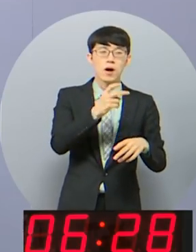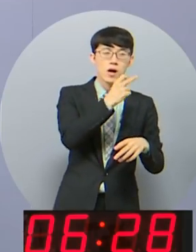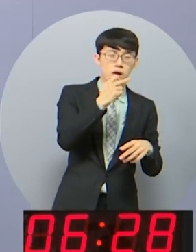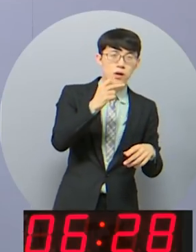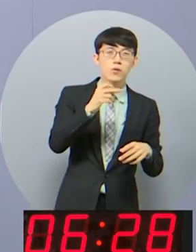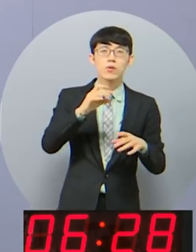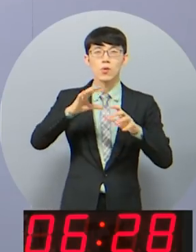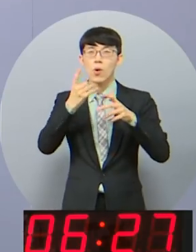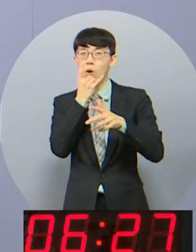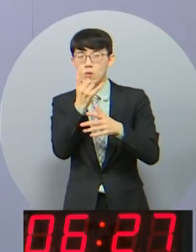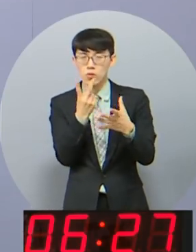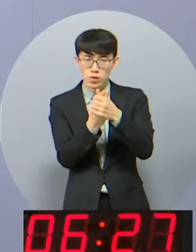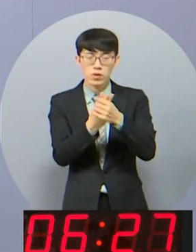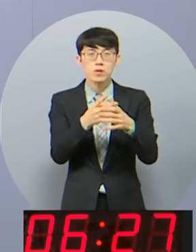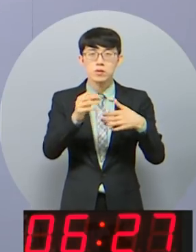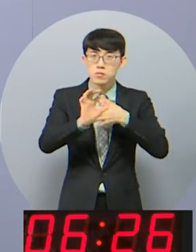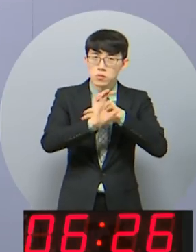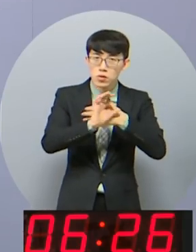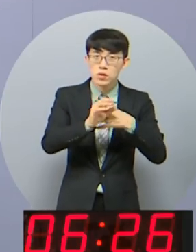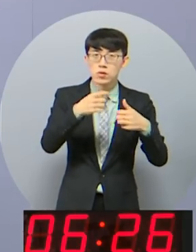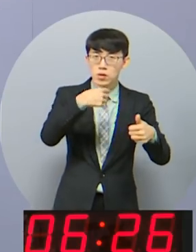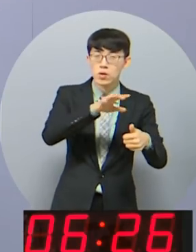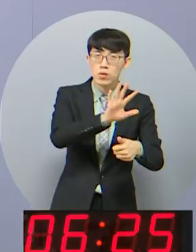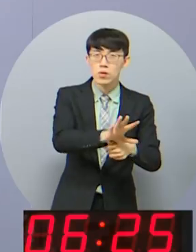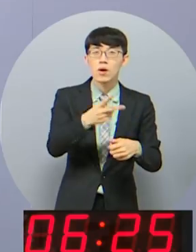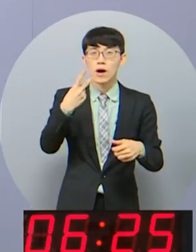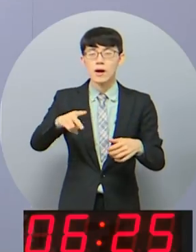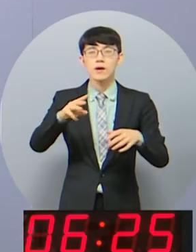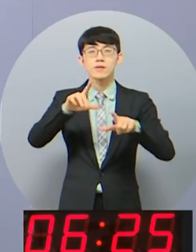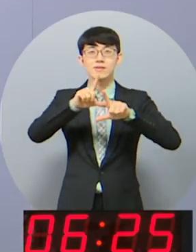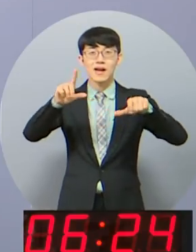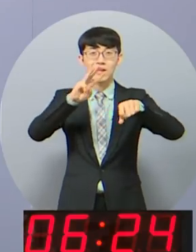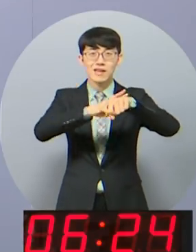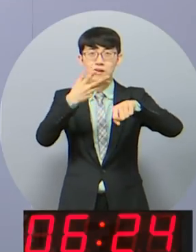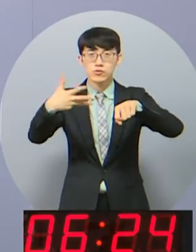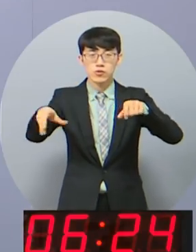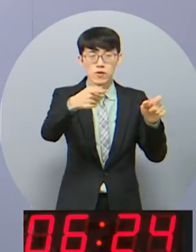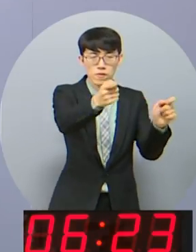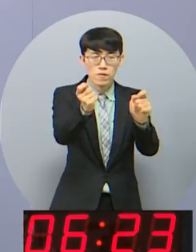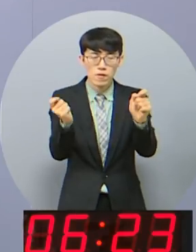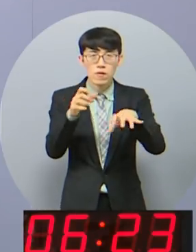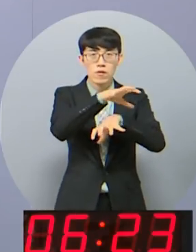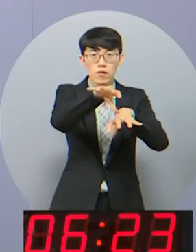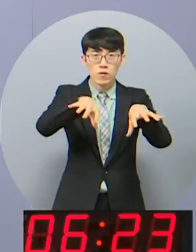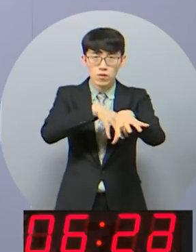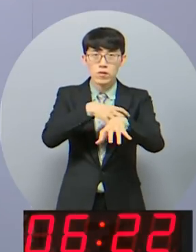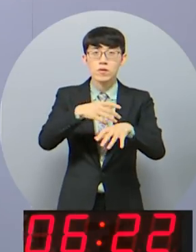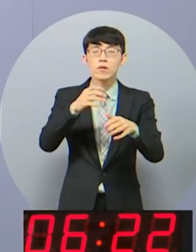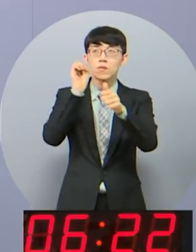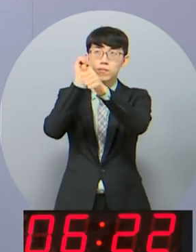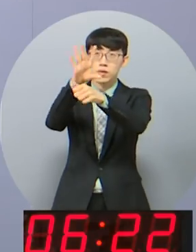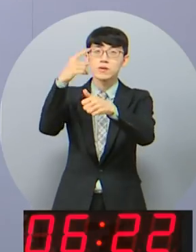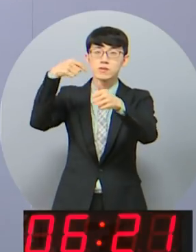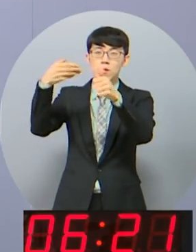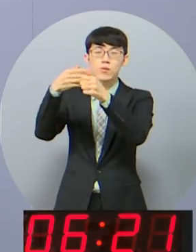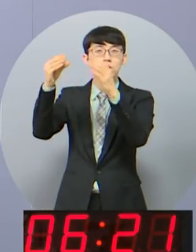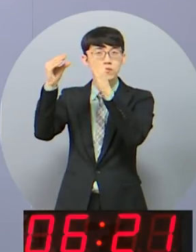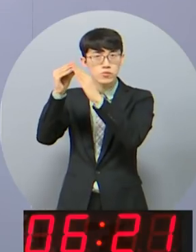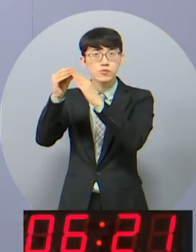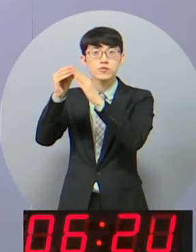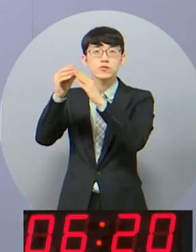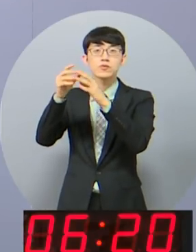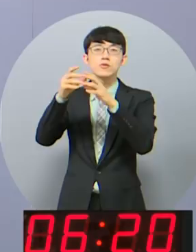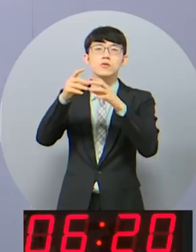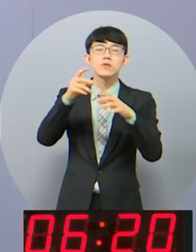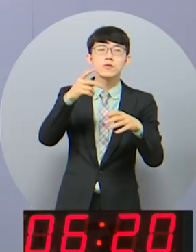各在所有大淡水的这个国小地区要求教育局来合理的共享我们的外师